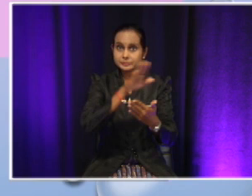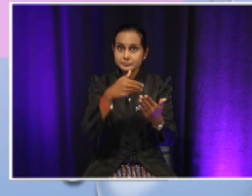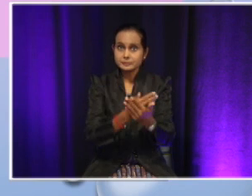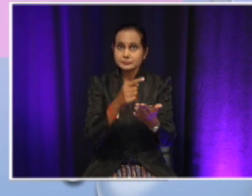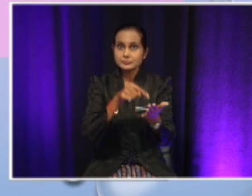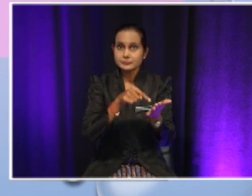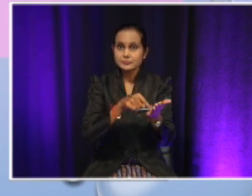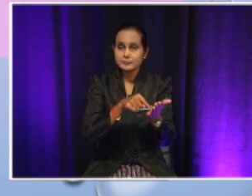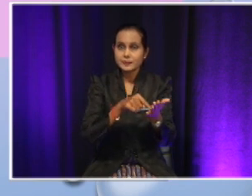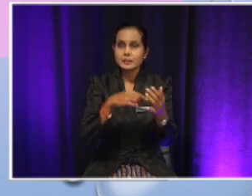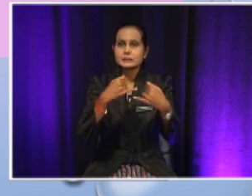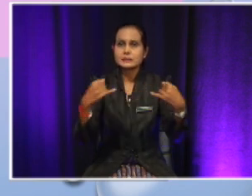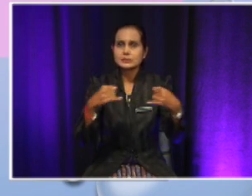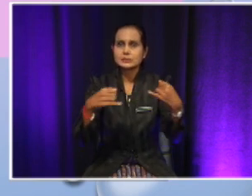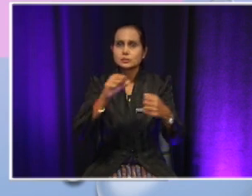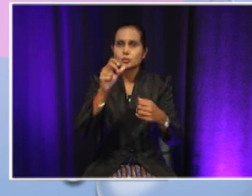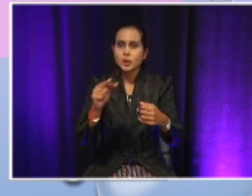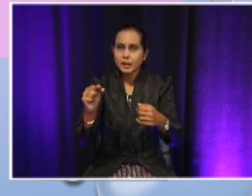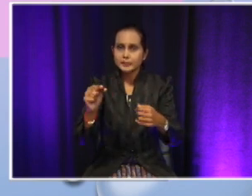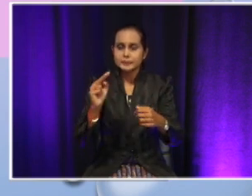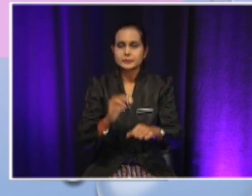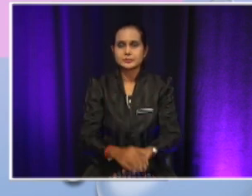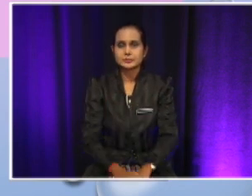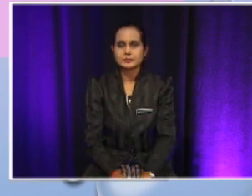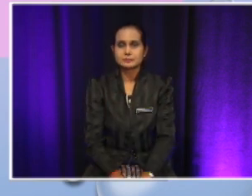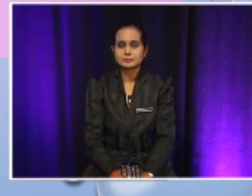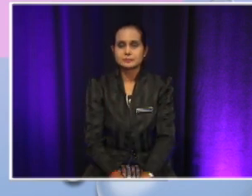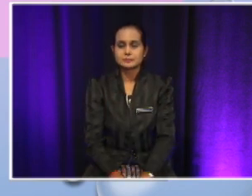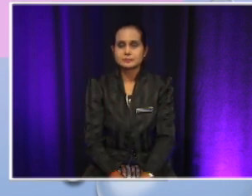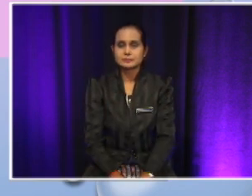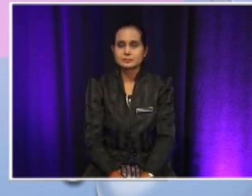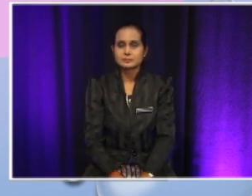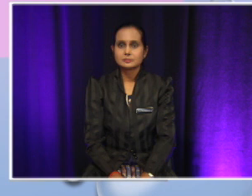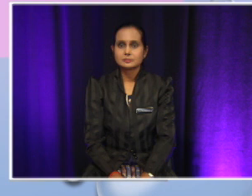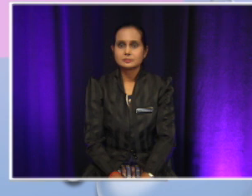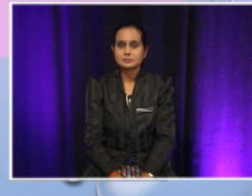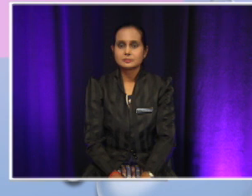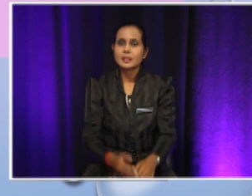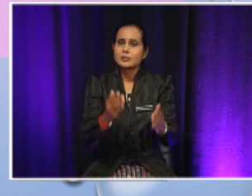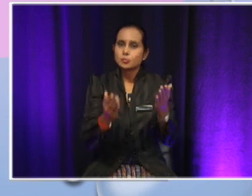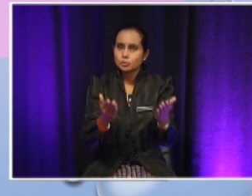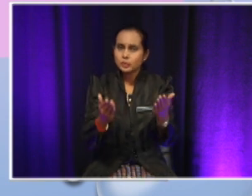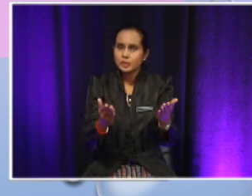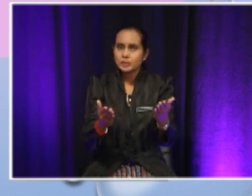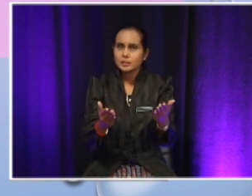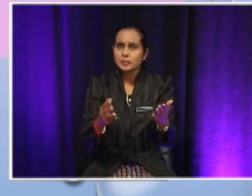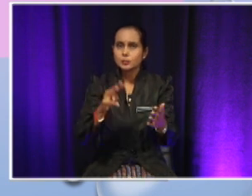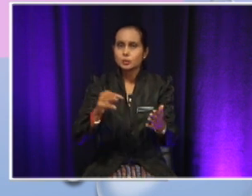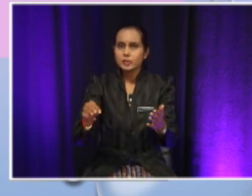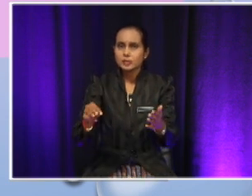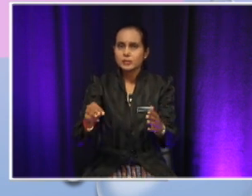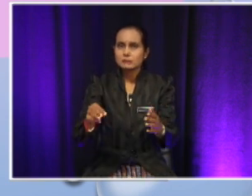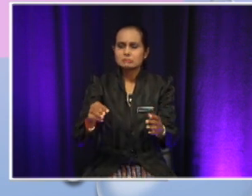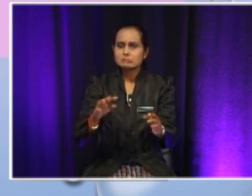bagi jenis-jenis soalan yang terdapat dalam bahagian A. Okey, yang mana tadi kita kata tadi, okey, kemungkinan murid-murid ni dia